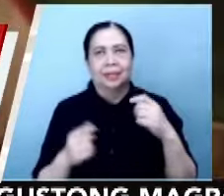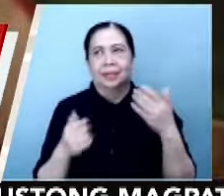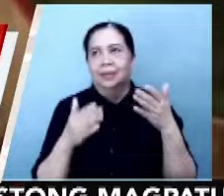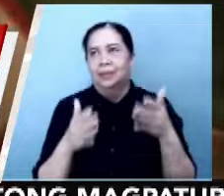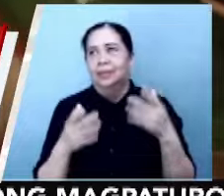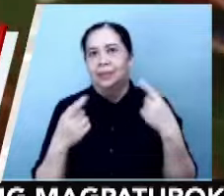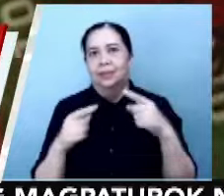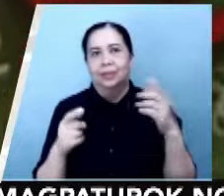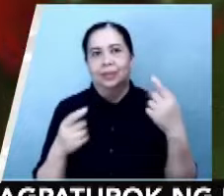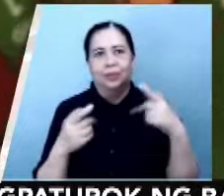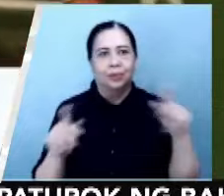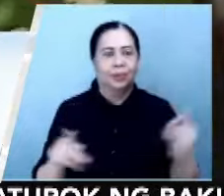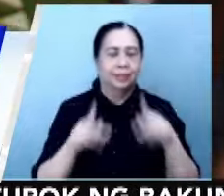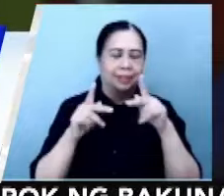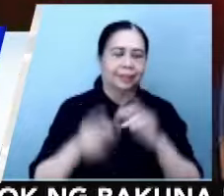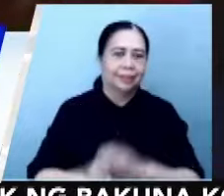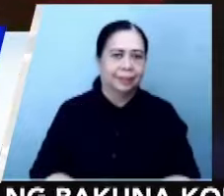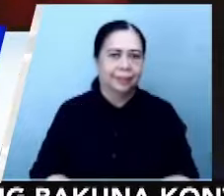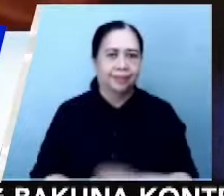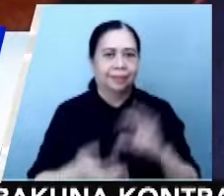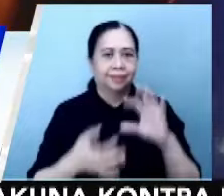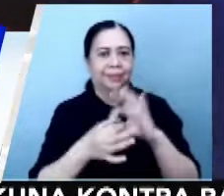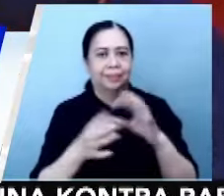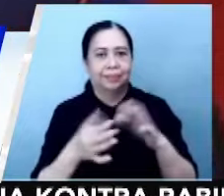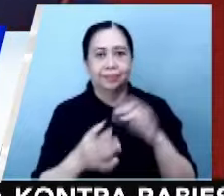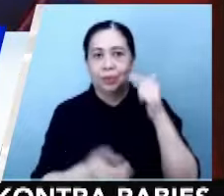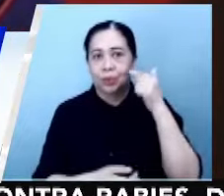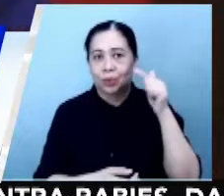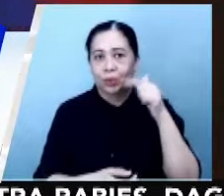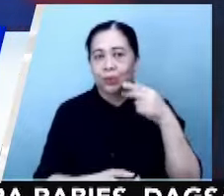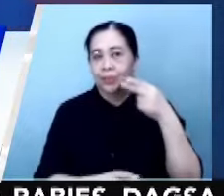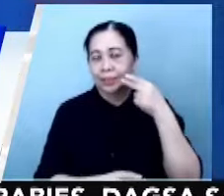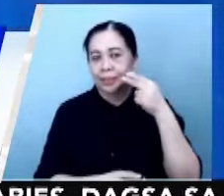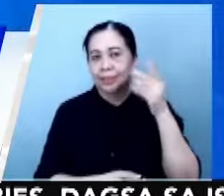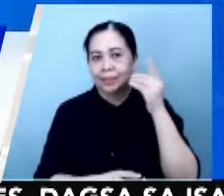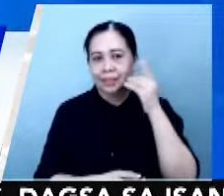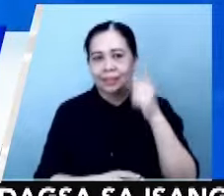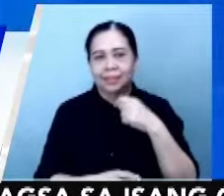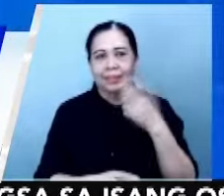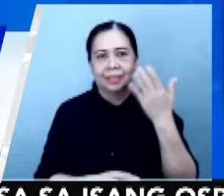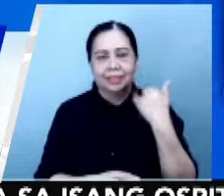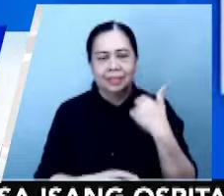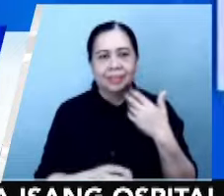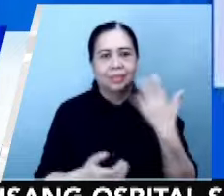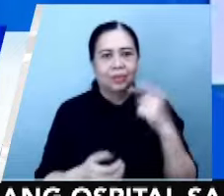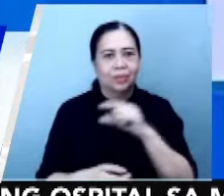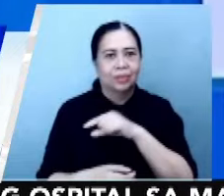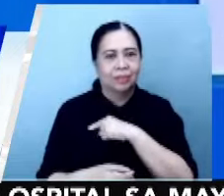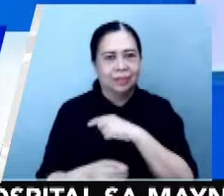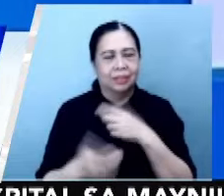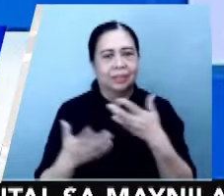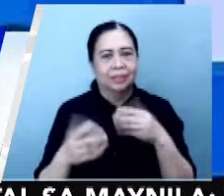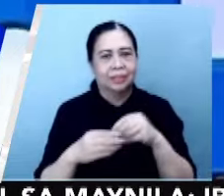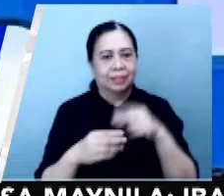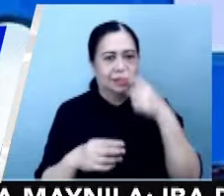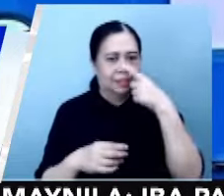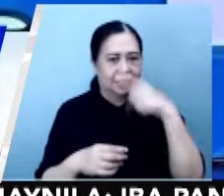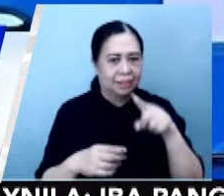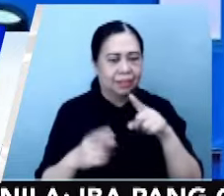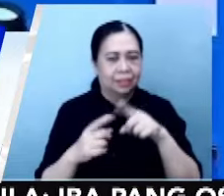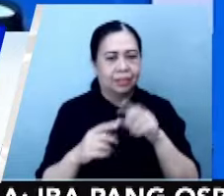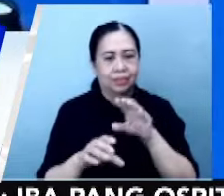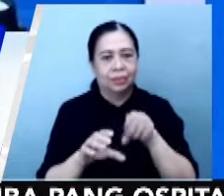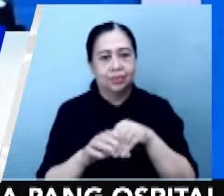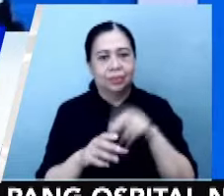ko. Ang Olympic gold medalist na si Heidelin na kinapos man sa qualifying competition sa Thailand para mag-qualify sa